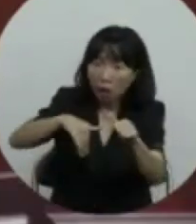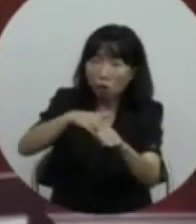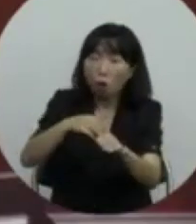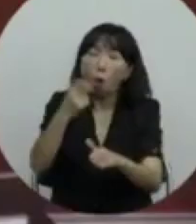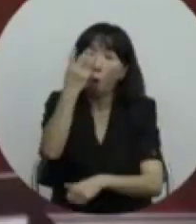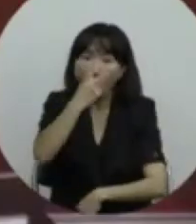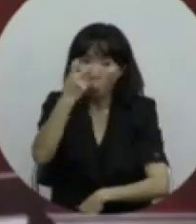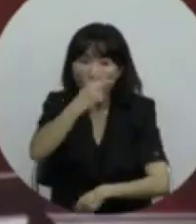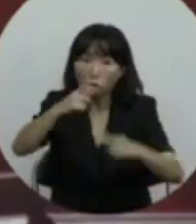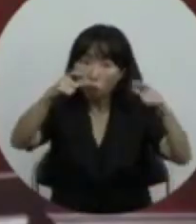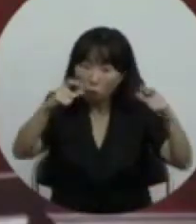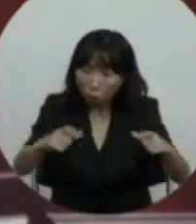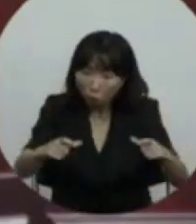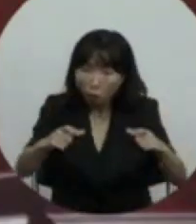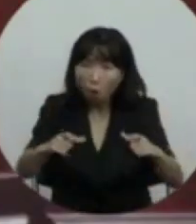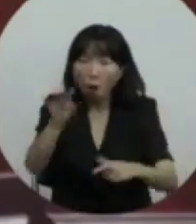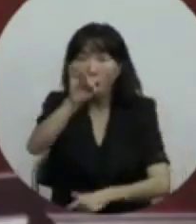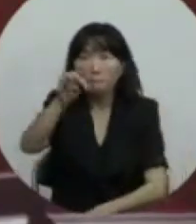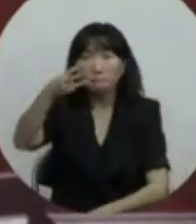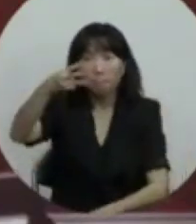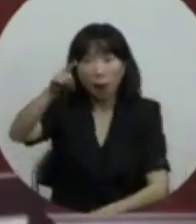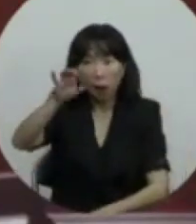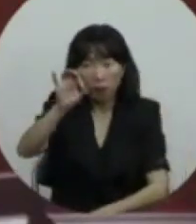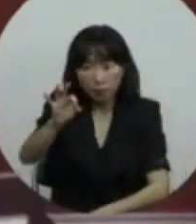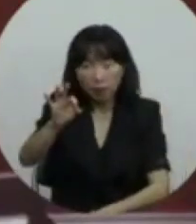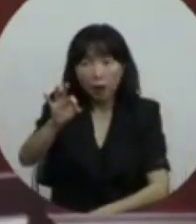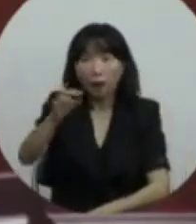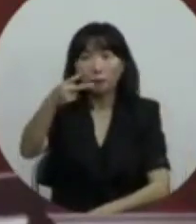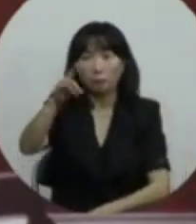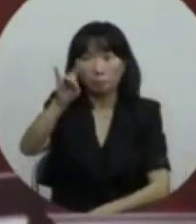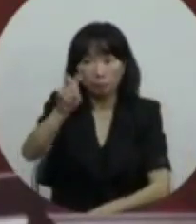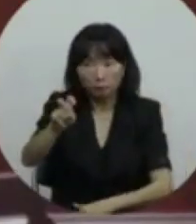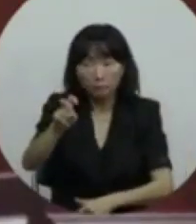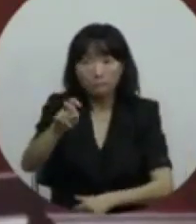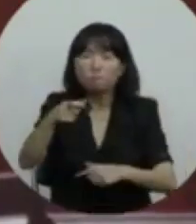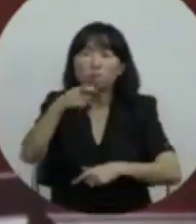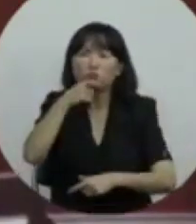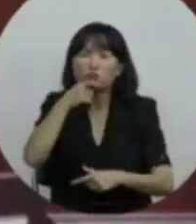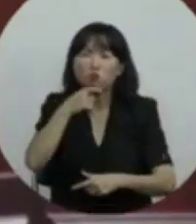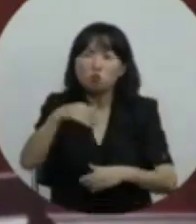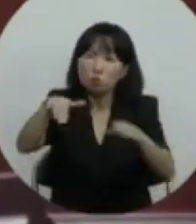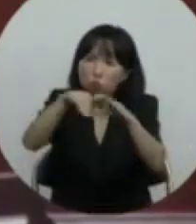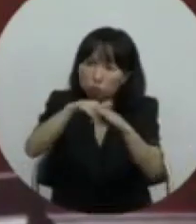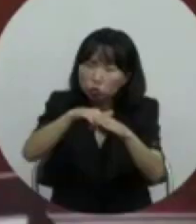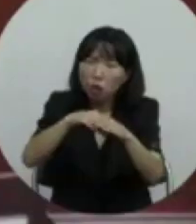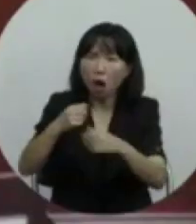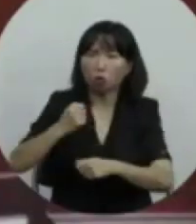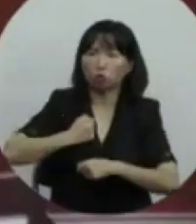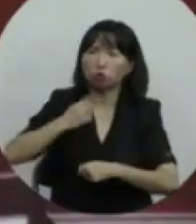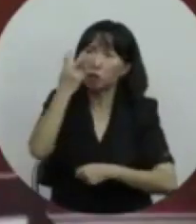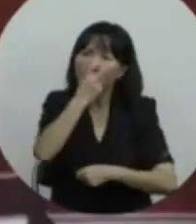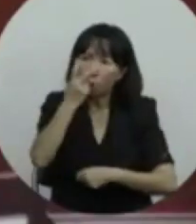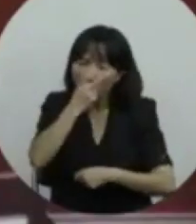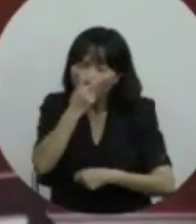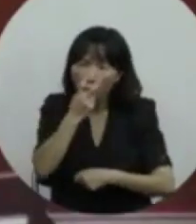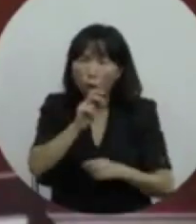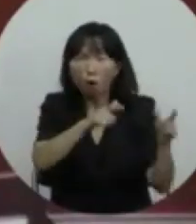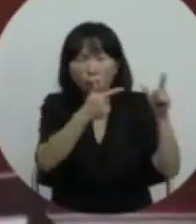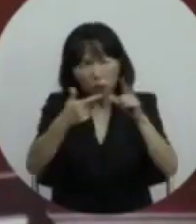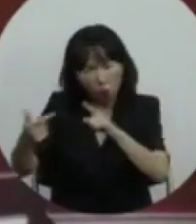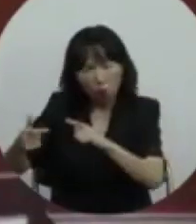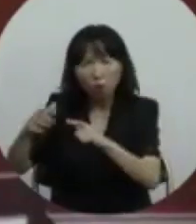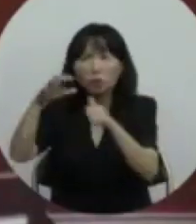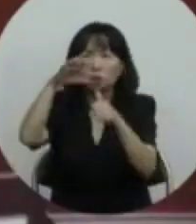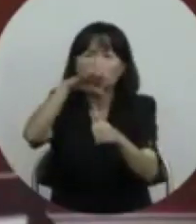자연환경보전권역, 팔당상수원 보호구역, 수변구역, 문화재보호구역, 군사보호구역 등